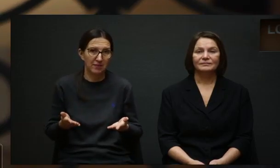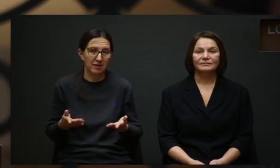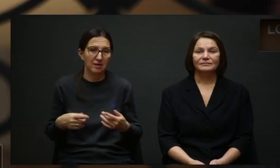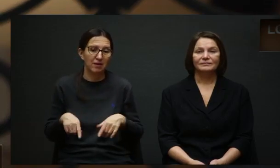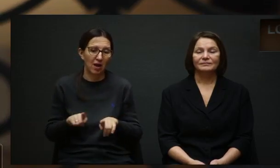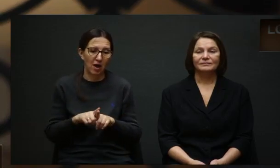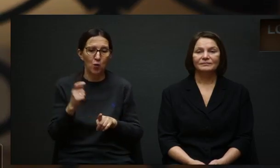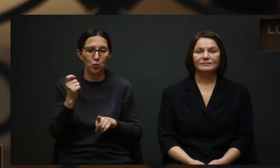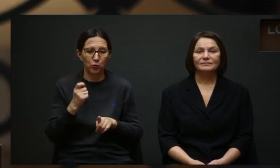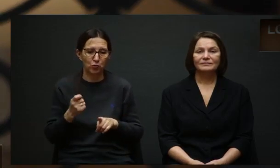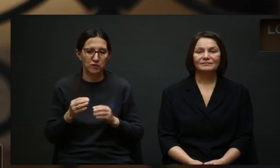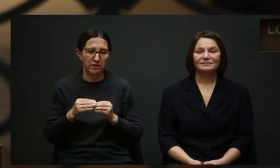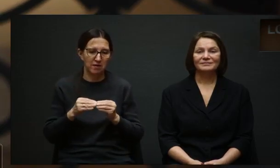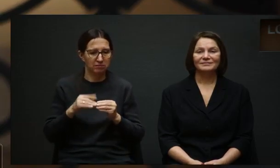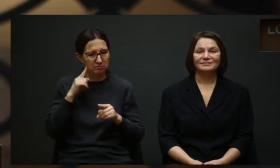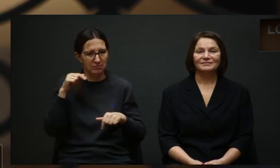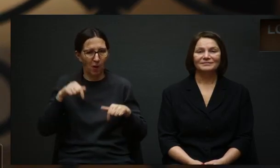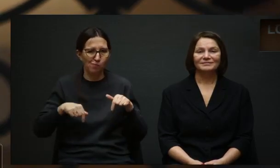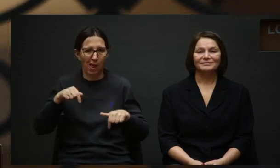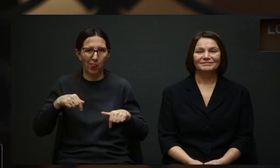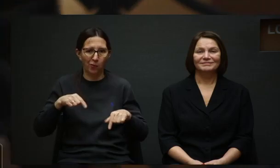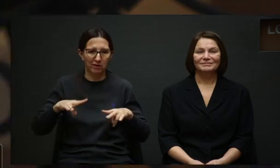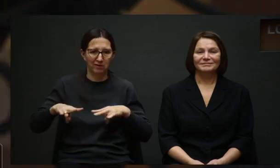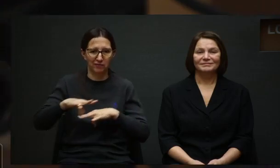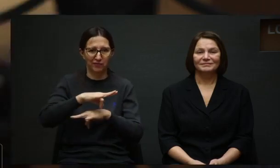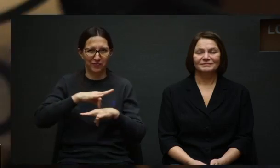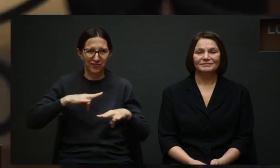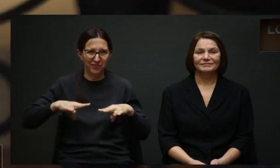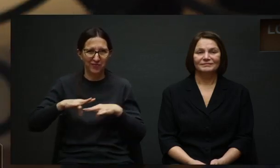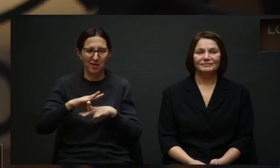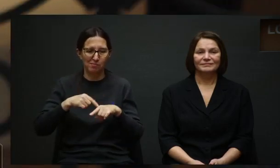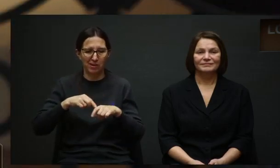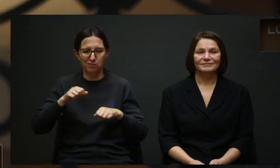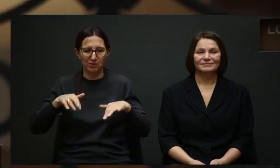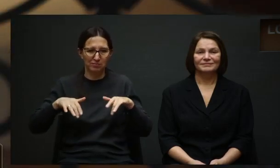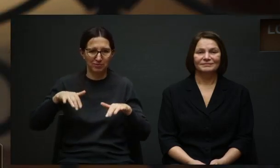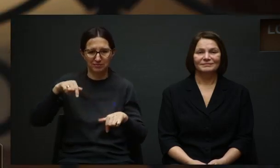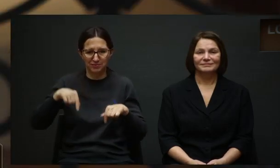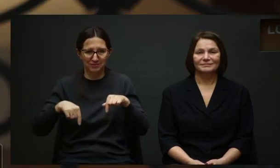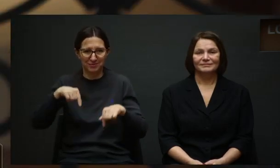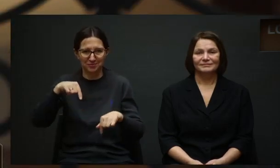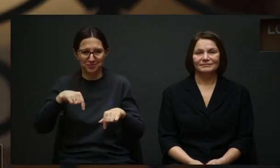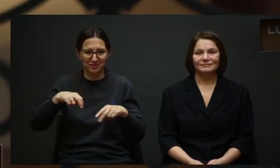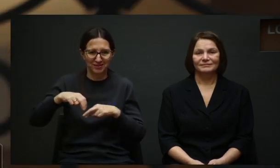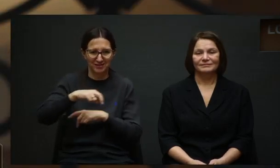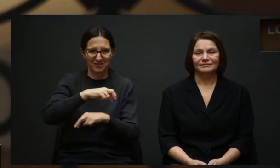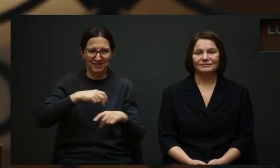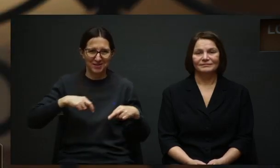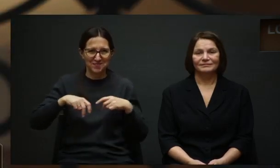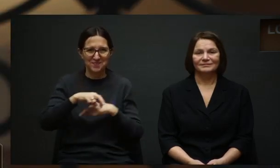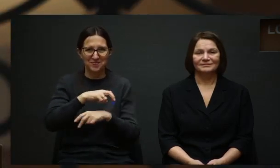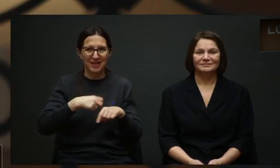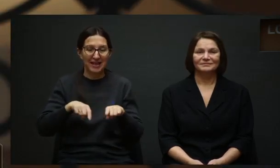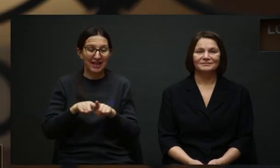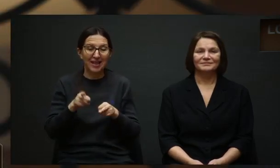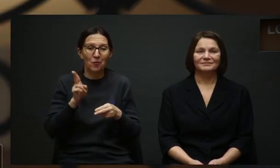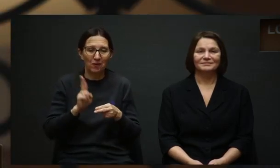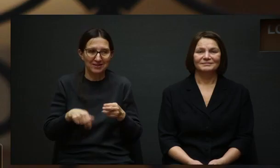такая художественное болото, значит, в котором мы вот все побулькиваем, вот, и края нету,